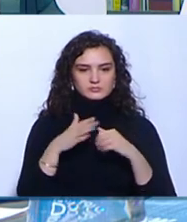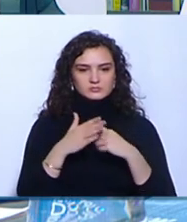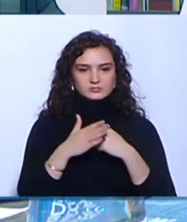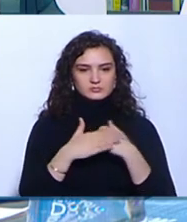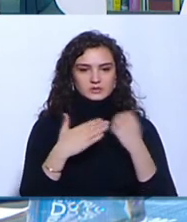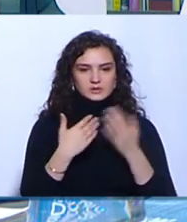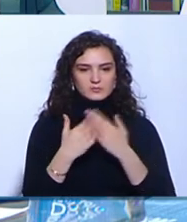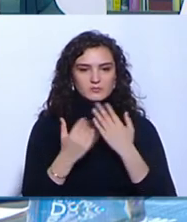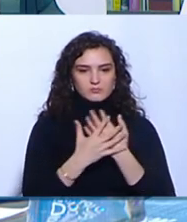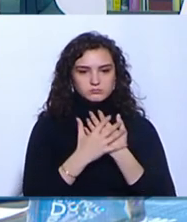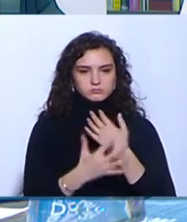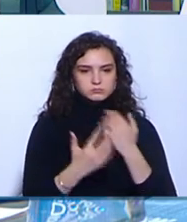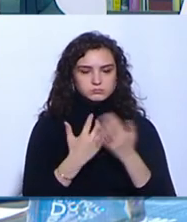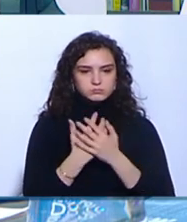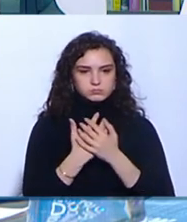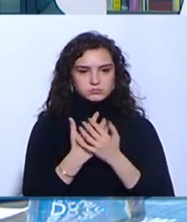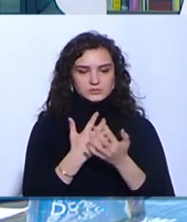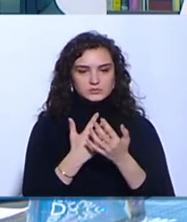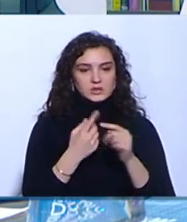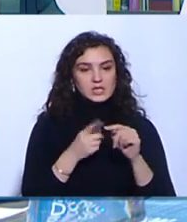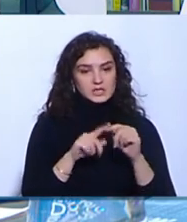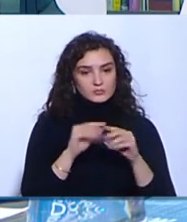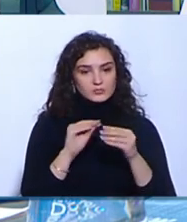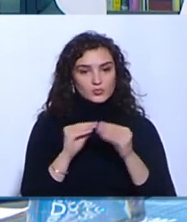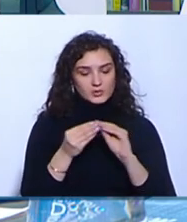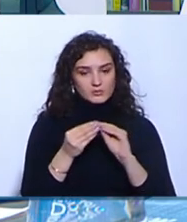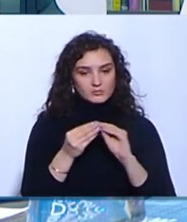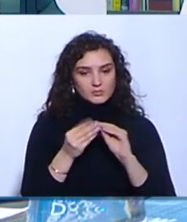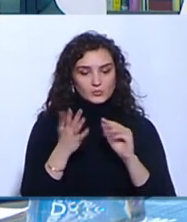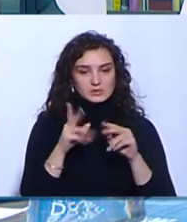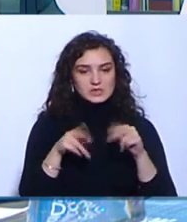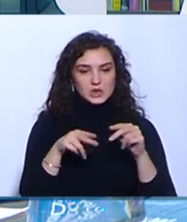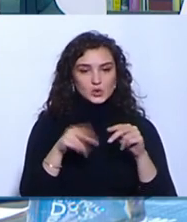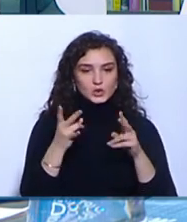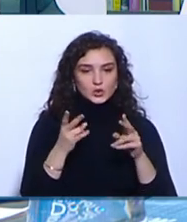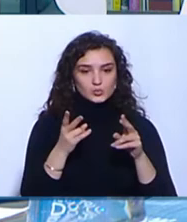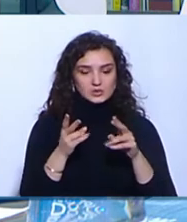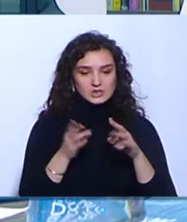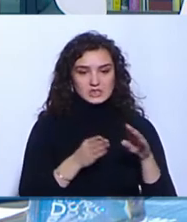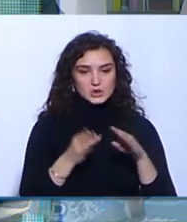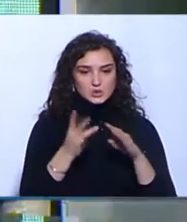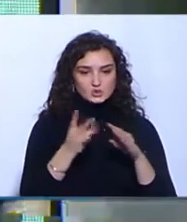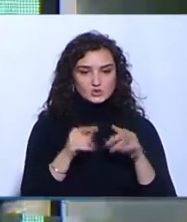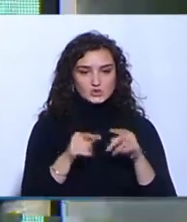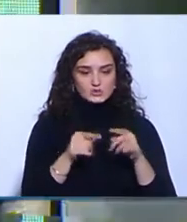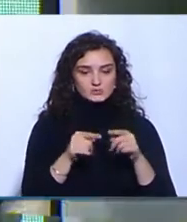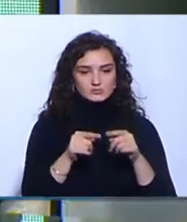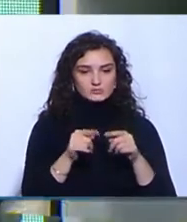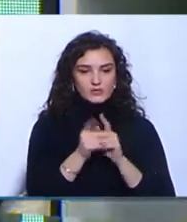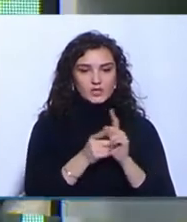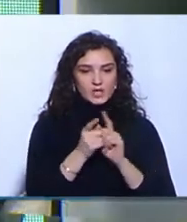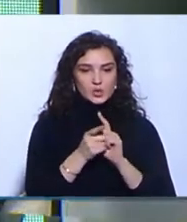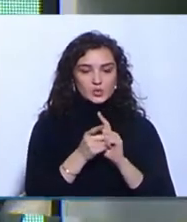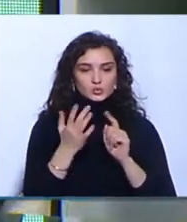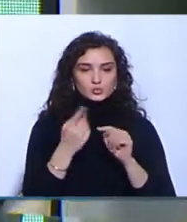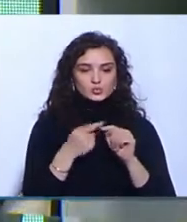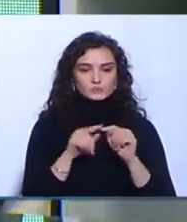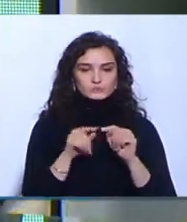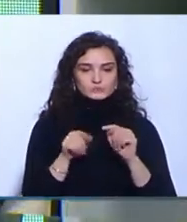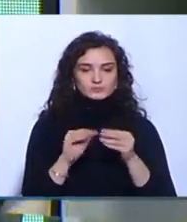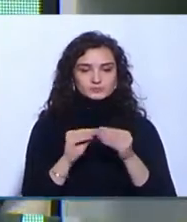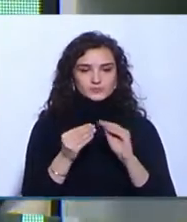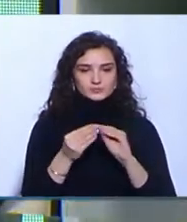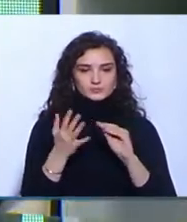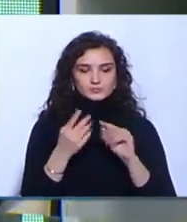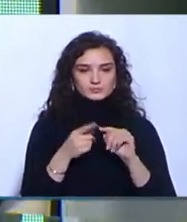ზედა კიდურის მიდამოში შეშუპება. ეს არის პრობლემა, რომელსაც ქირურგიული გზით უნდა მოვუაროთ? თუ ეს არის პრობლემა, რომელსაც... ეს არის